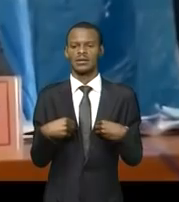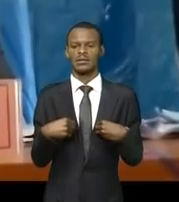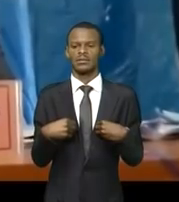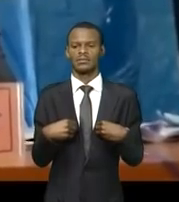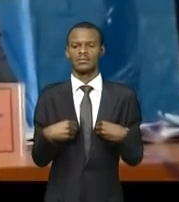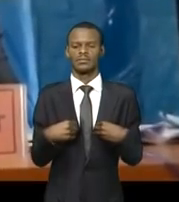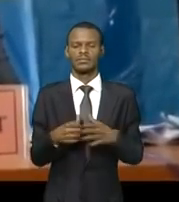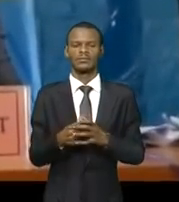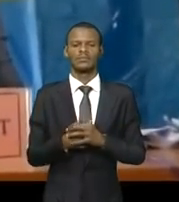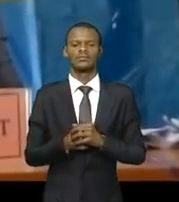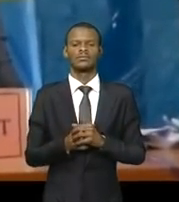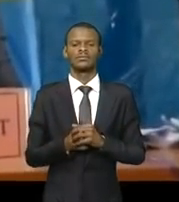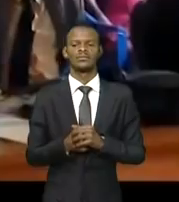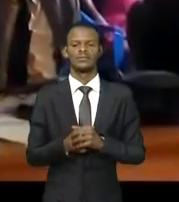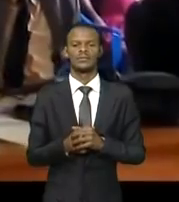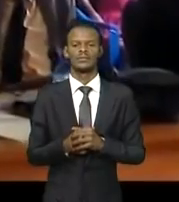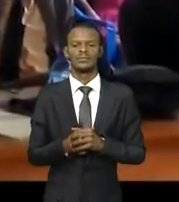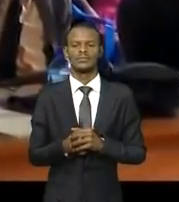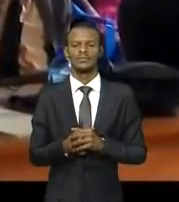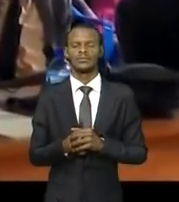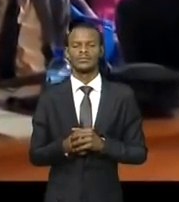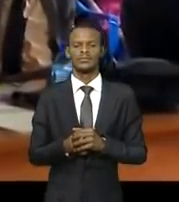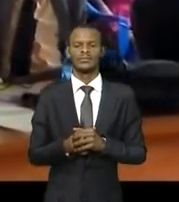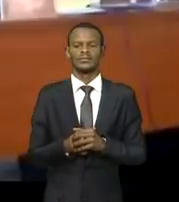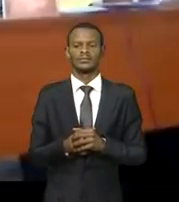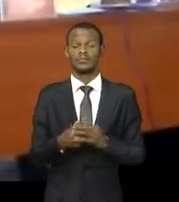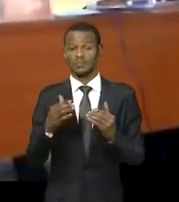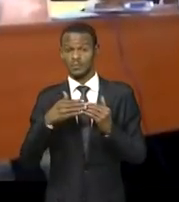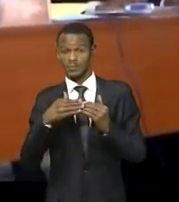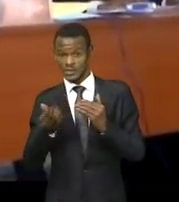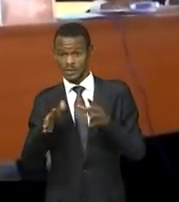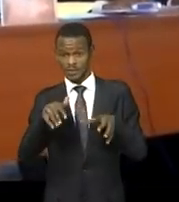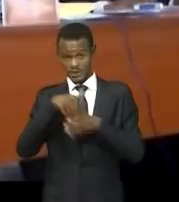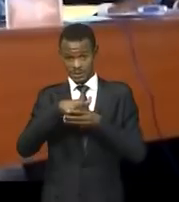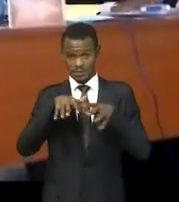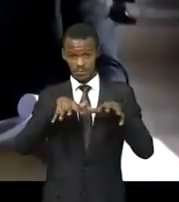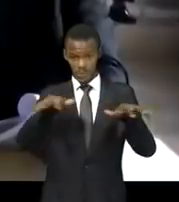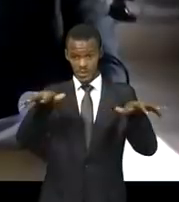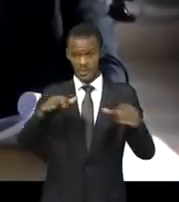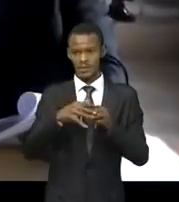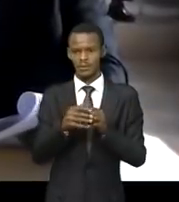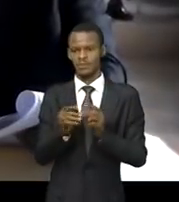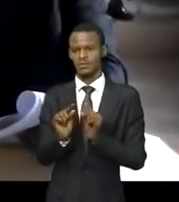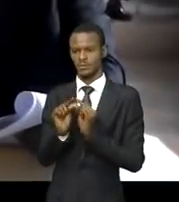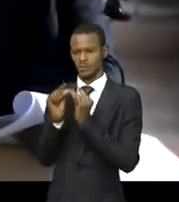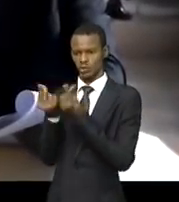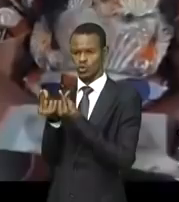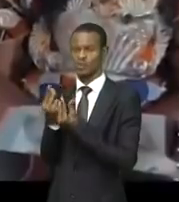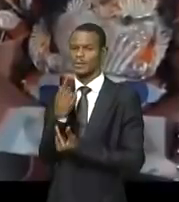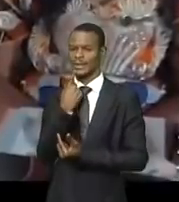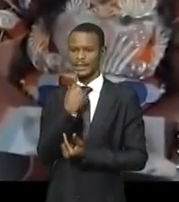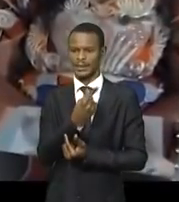observations. À la deuxième gymnastique de cette plénière, l'organe délibérant a jugé recevable les